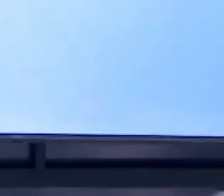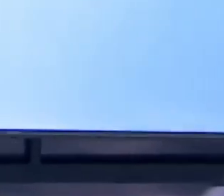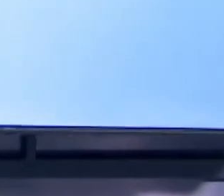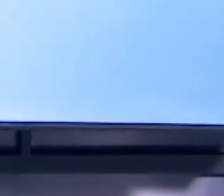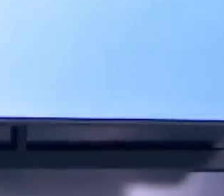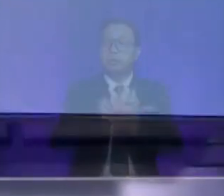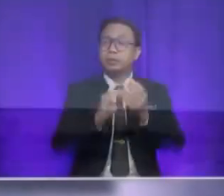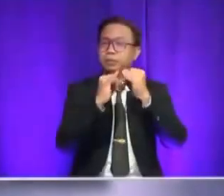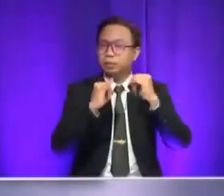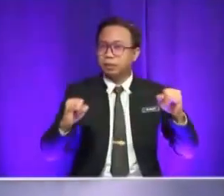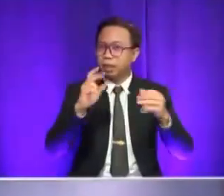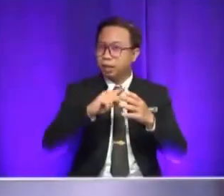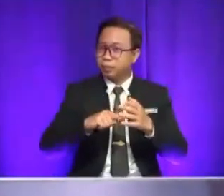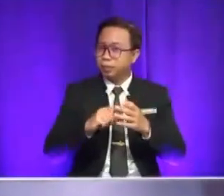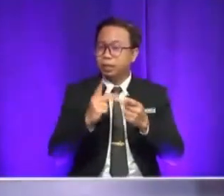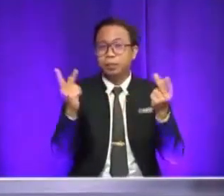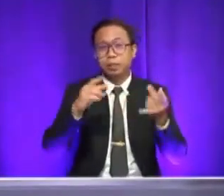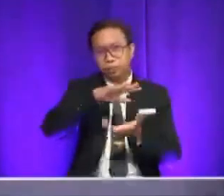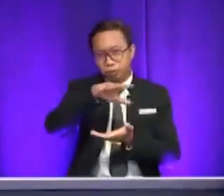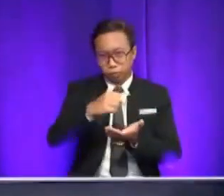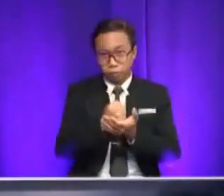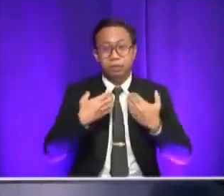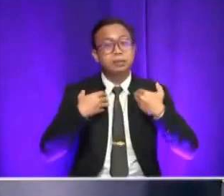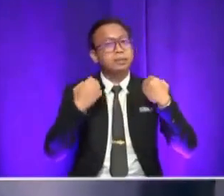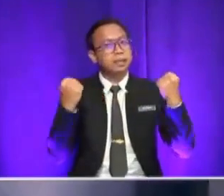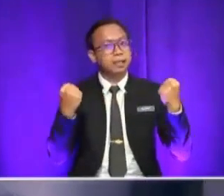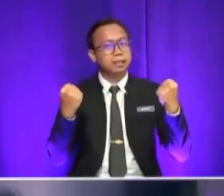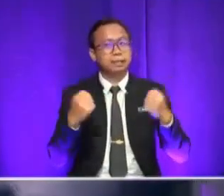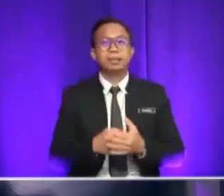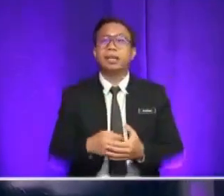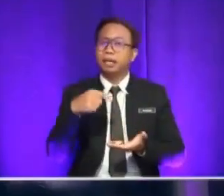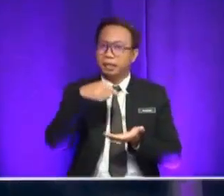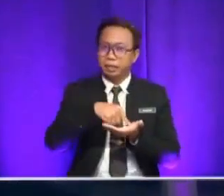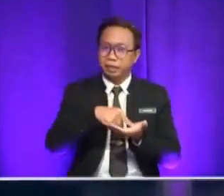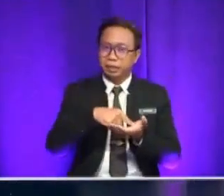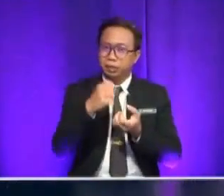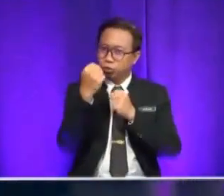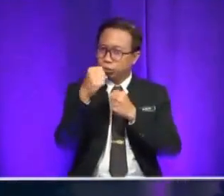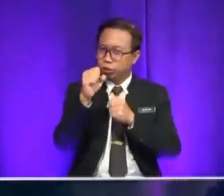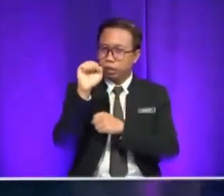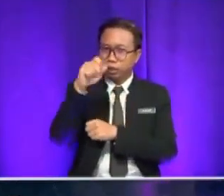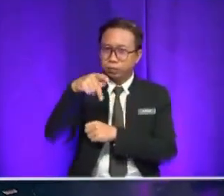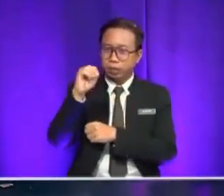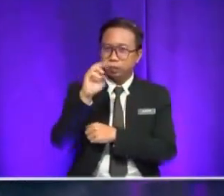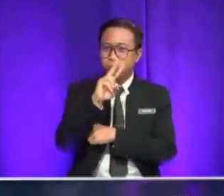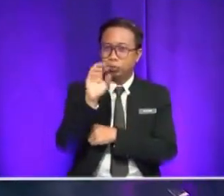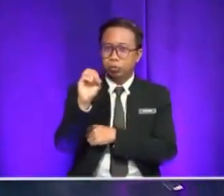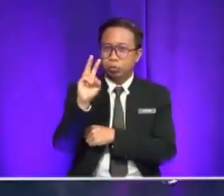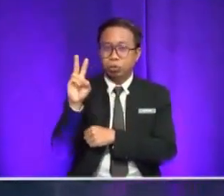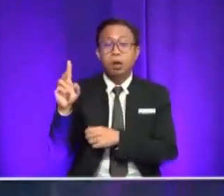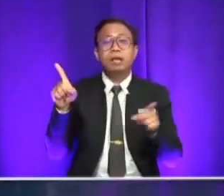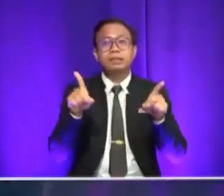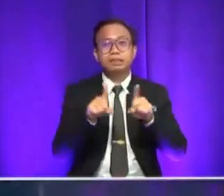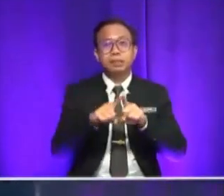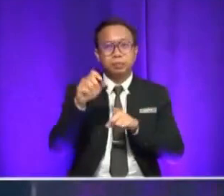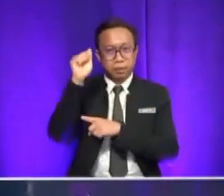Assalamualaikum, salam sejahtera, apa khabar semua? Sihat? Alhamdulillah. Baiklah, inilah dia Sukses SPM 2022 bersama dengan